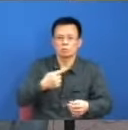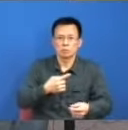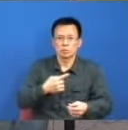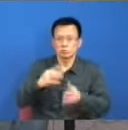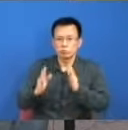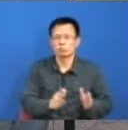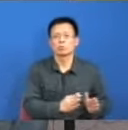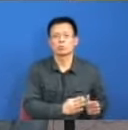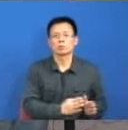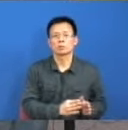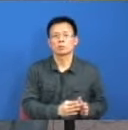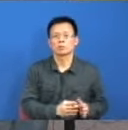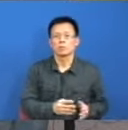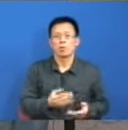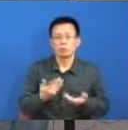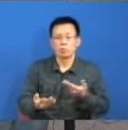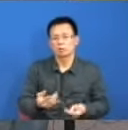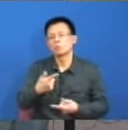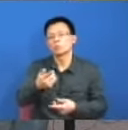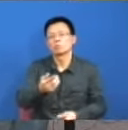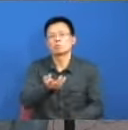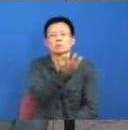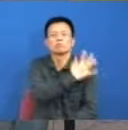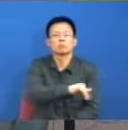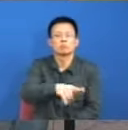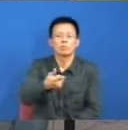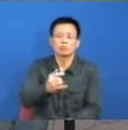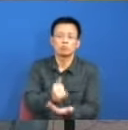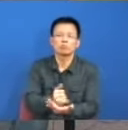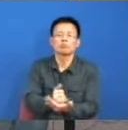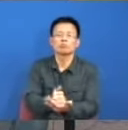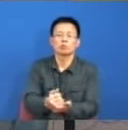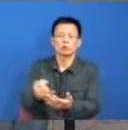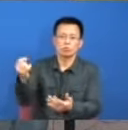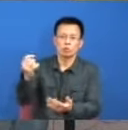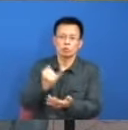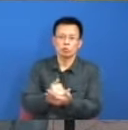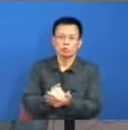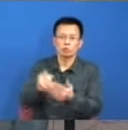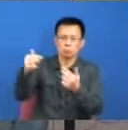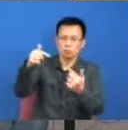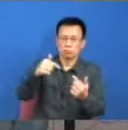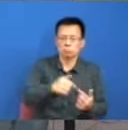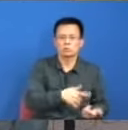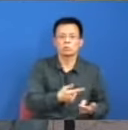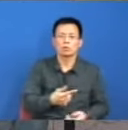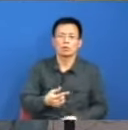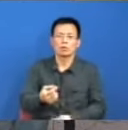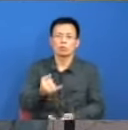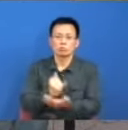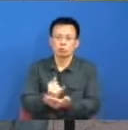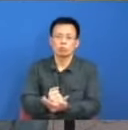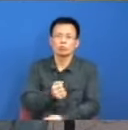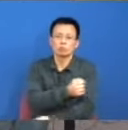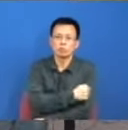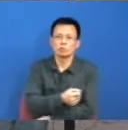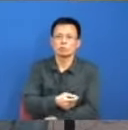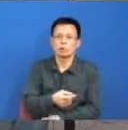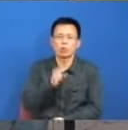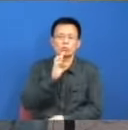啦。一係咧就有嚟咪攤頭咯，咪就等你哋去到深夜攰啦，攰大奶。頭先劉耀少都話啦，當年佢哋係